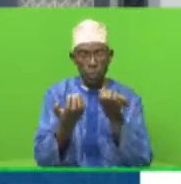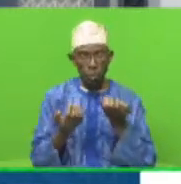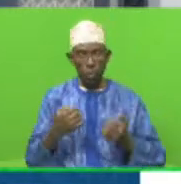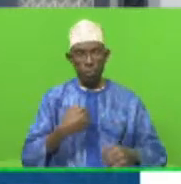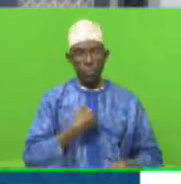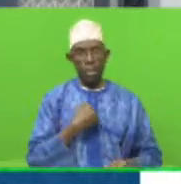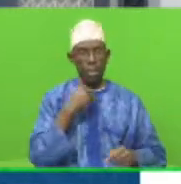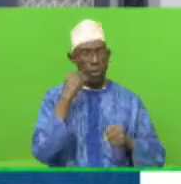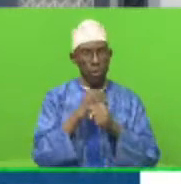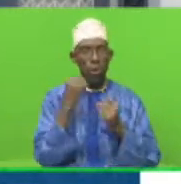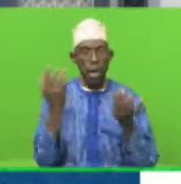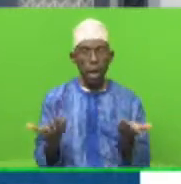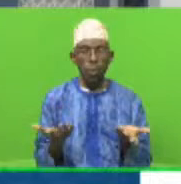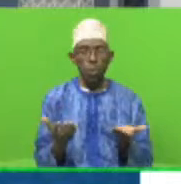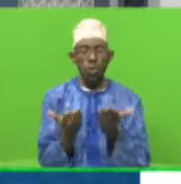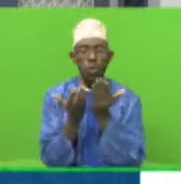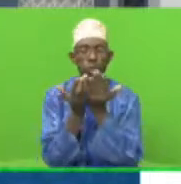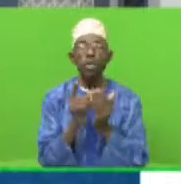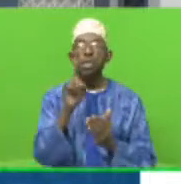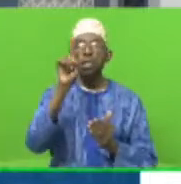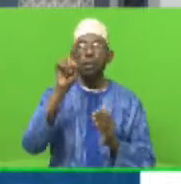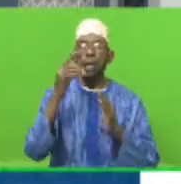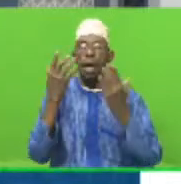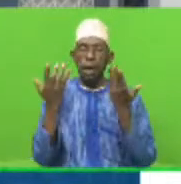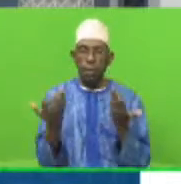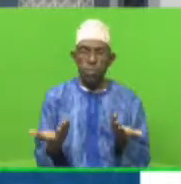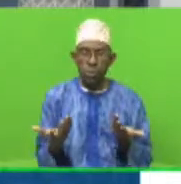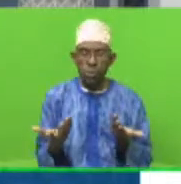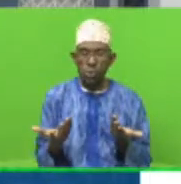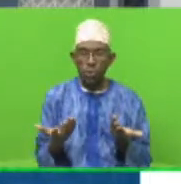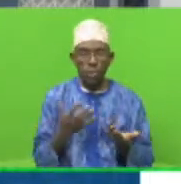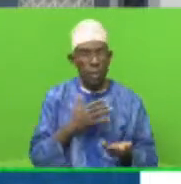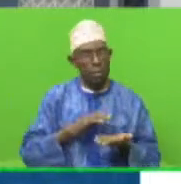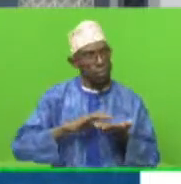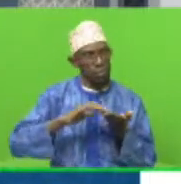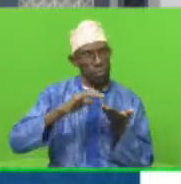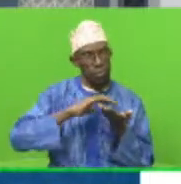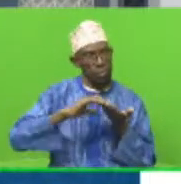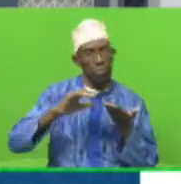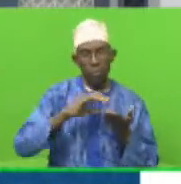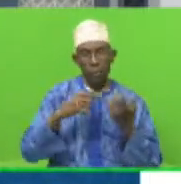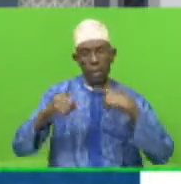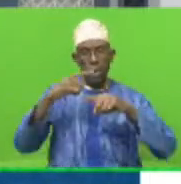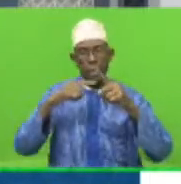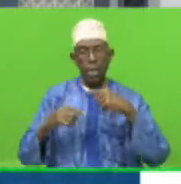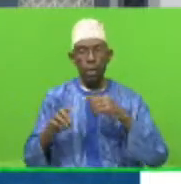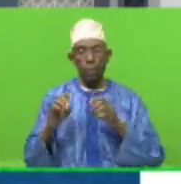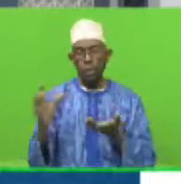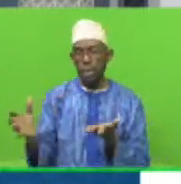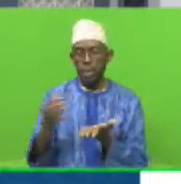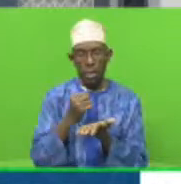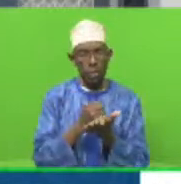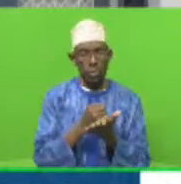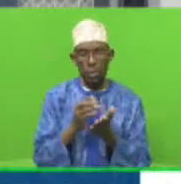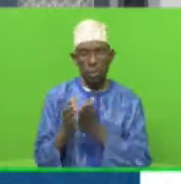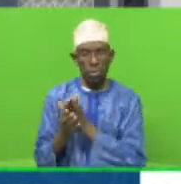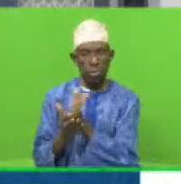you. لِأَلَّا يَكُونَ لِلنَّاسِ. So that you do not have an excuse. You did not come with an innovation. And this